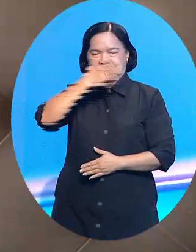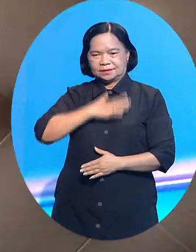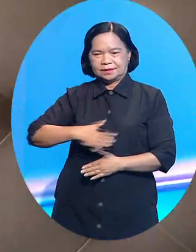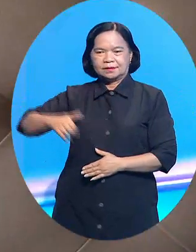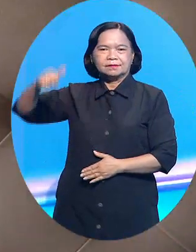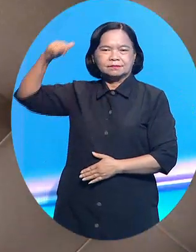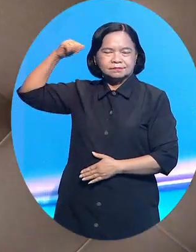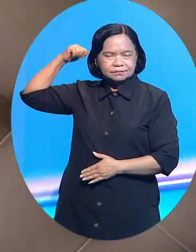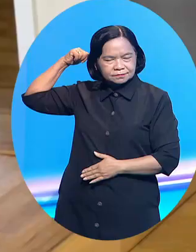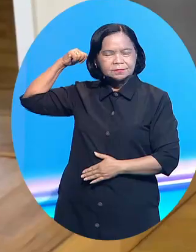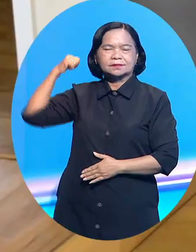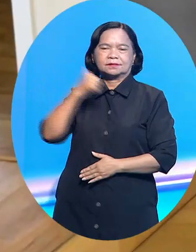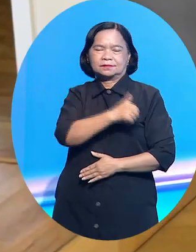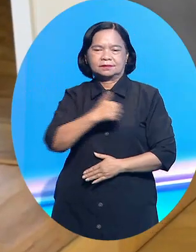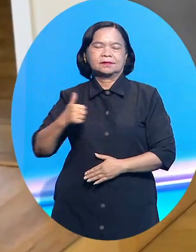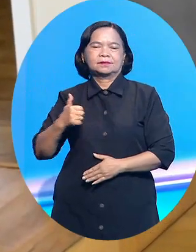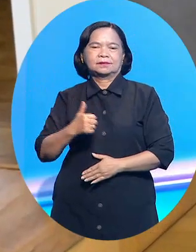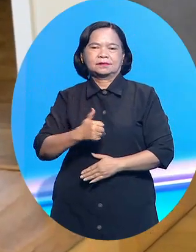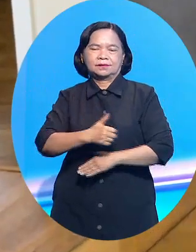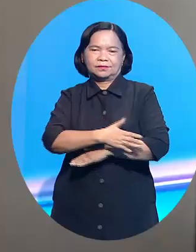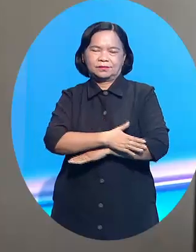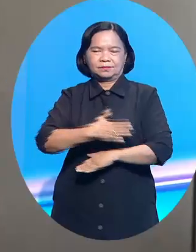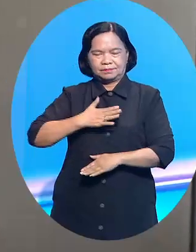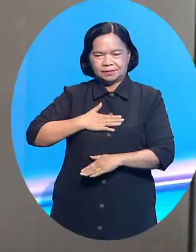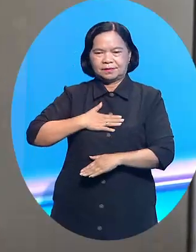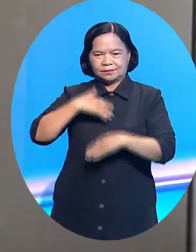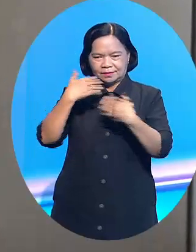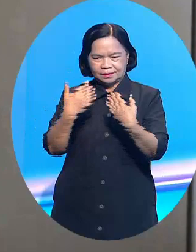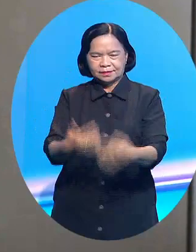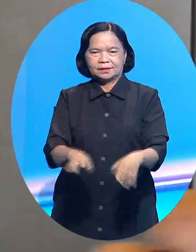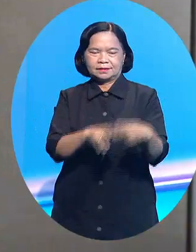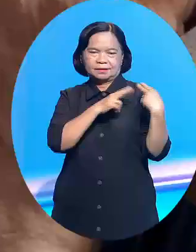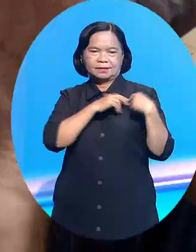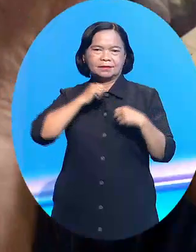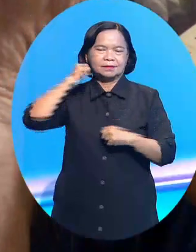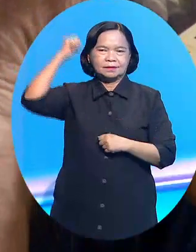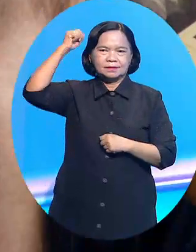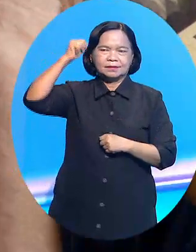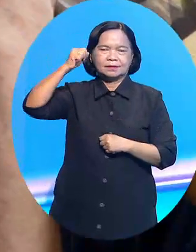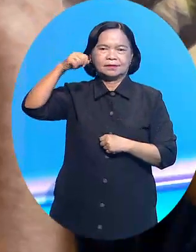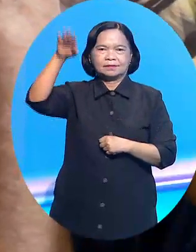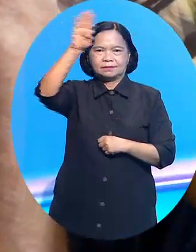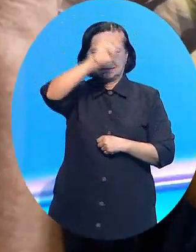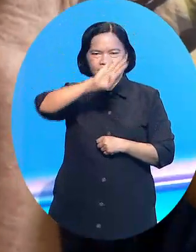bào đồng chí đã cưu mang mình hoàn thành được nhiệm vụ giải phóng miền Nam, thống nhất đất nước.